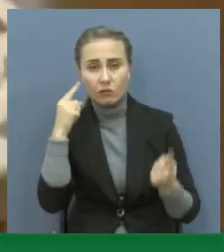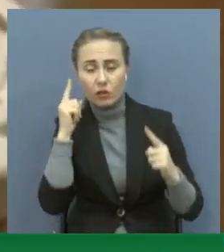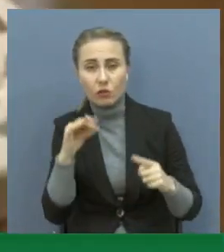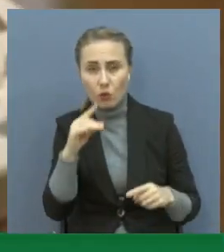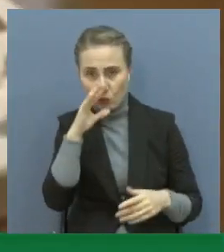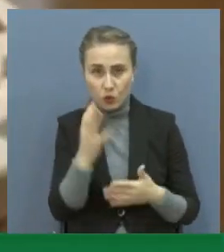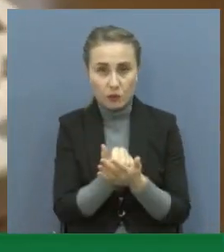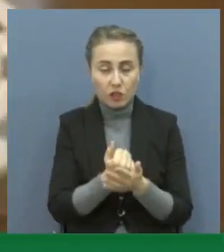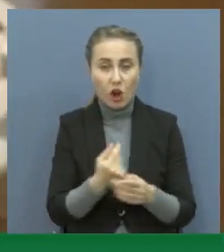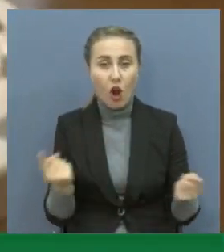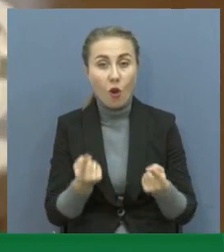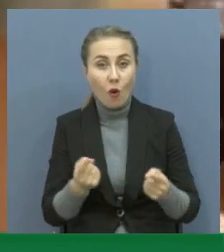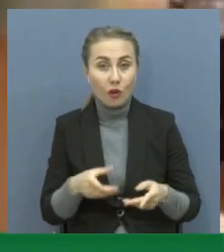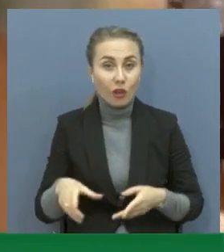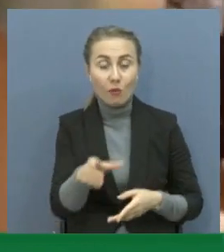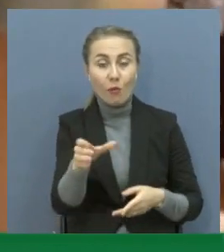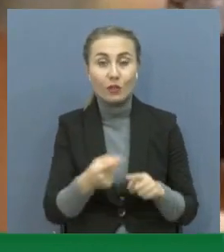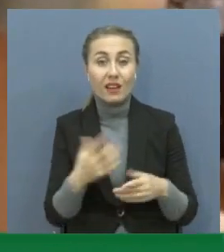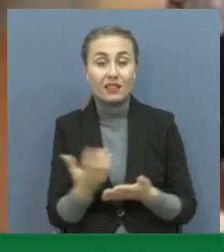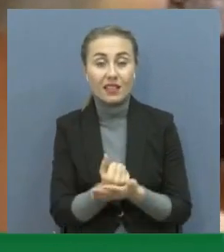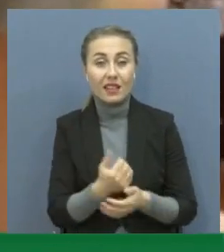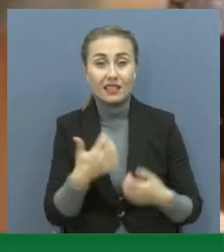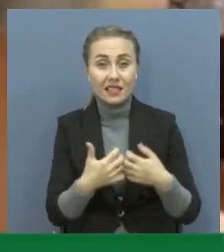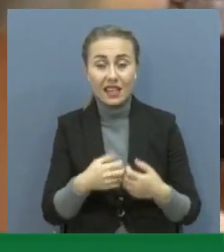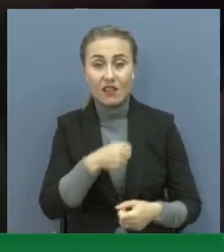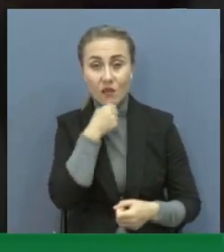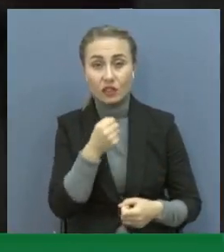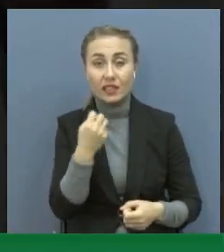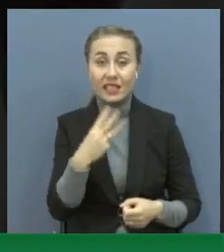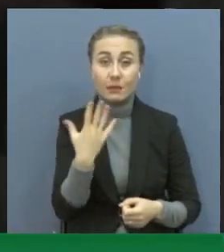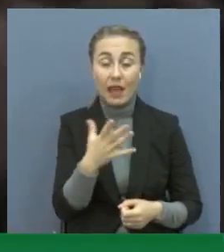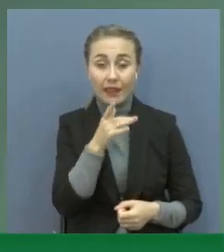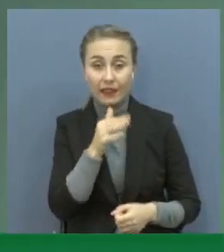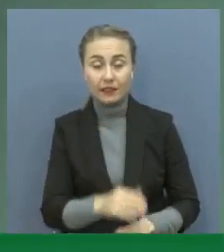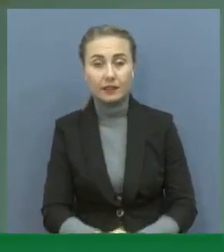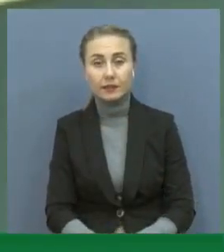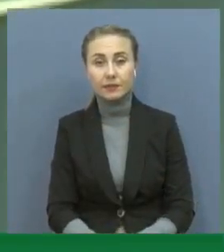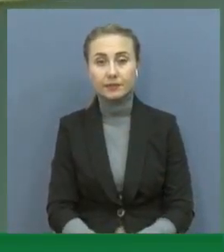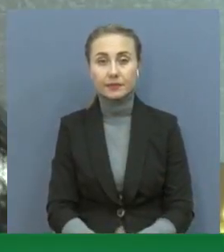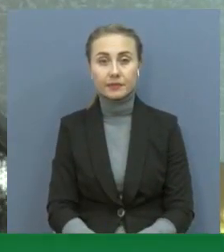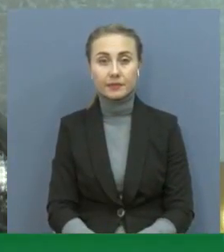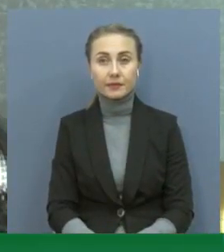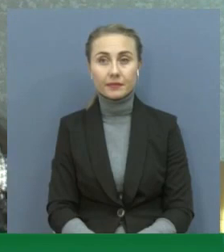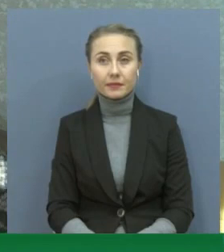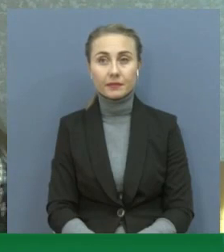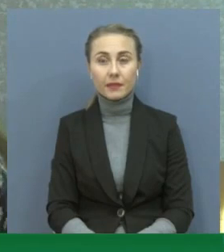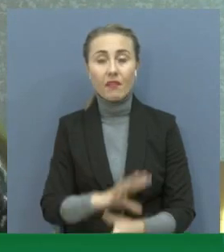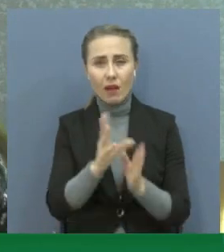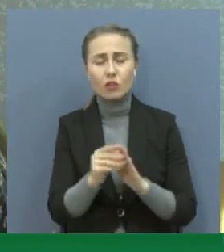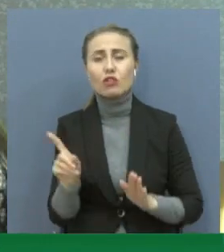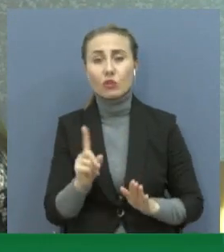успешности и легкий путь заработка. При этом средний возраст игроманов составляет 35 лет. Вообще, что